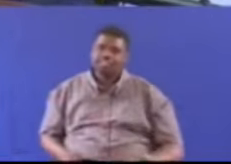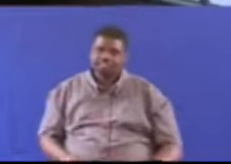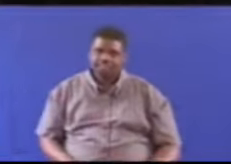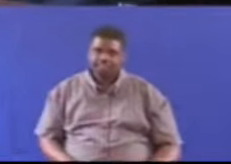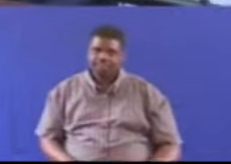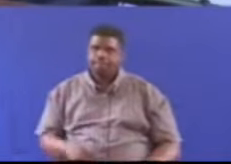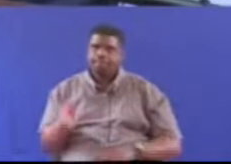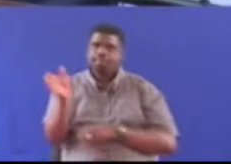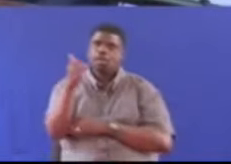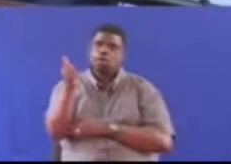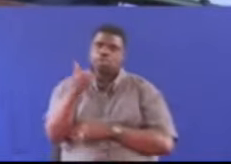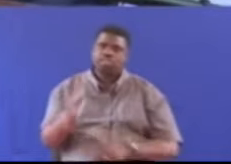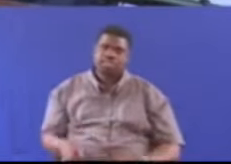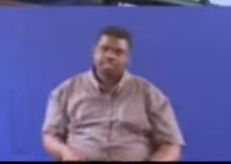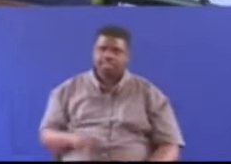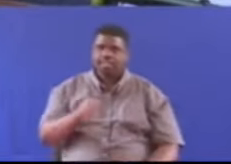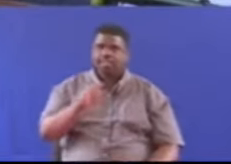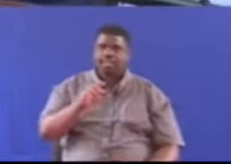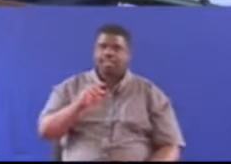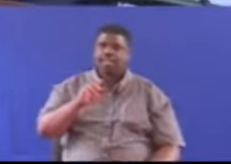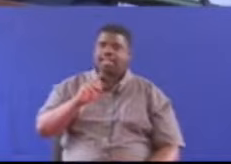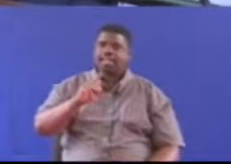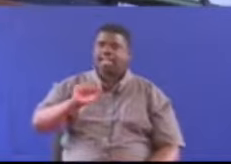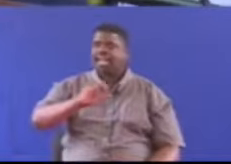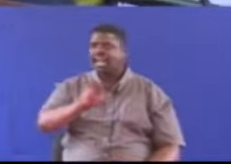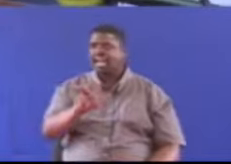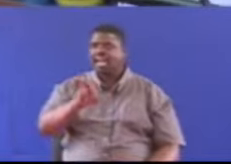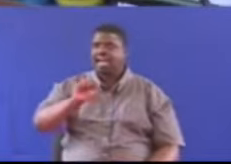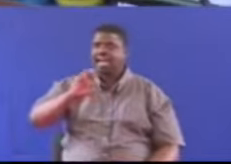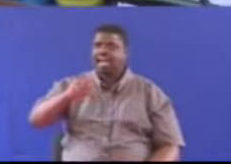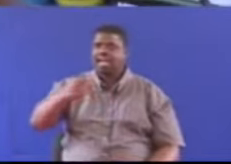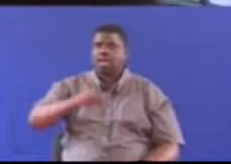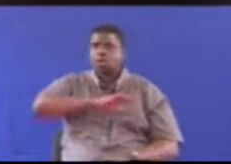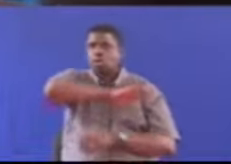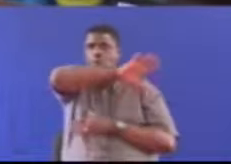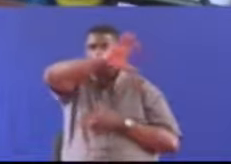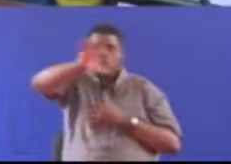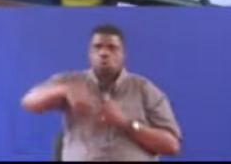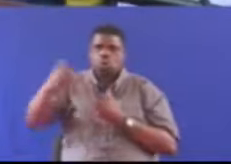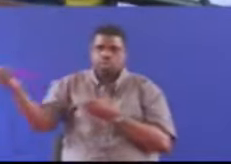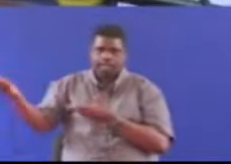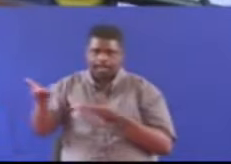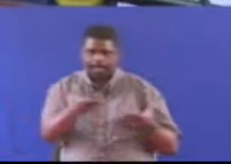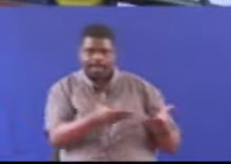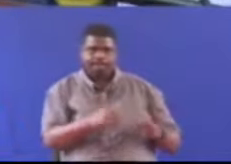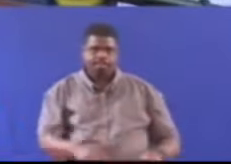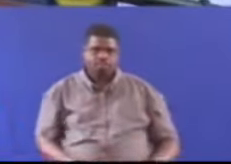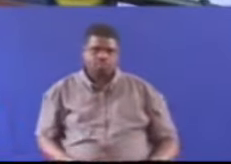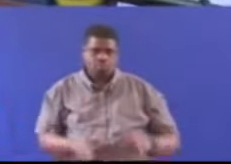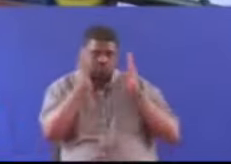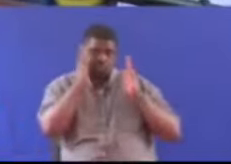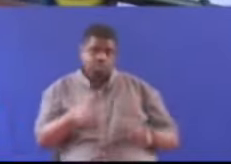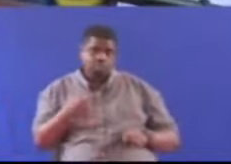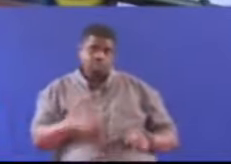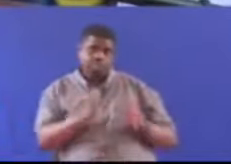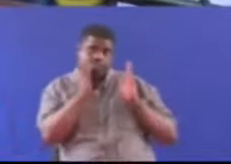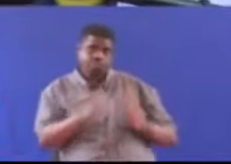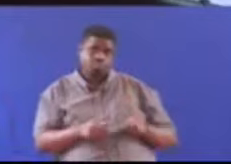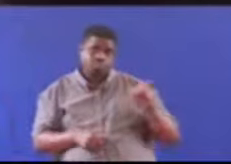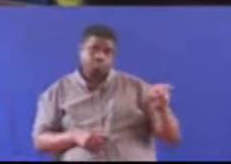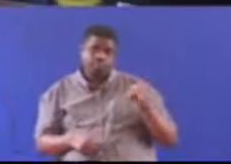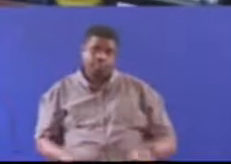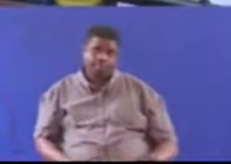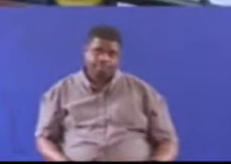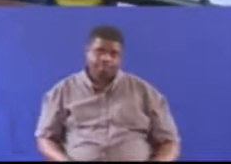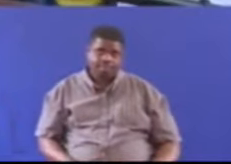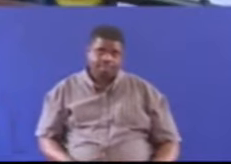Balozi Robert Kahanda Guza. Ninaomba wote waje hapa. Mheshimiwa Waziri Mkuu, rais yeye